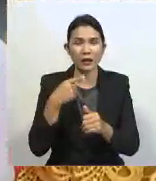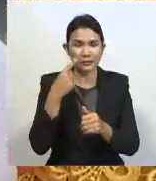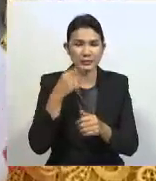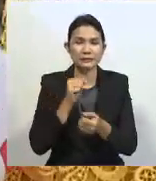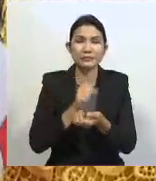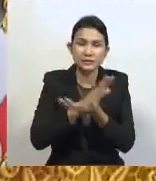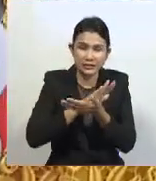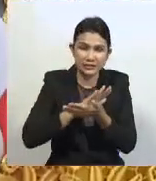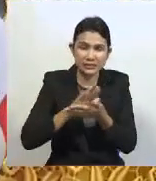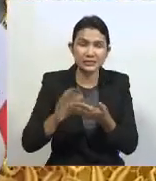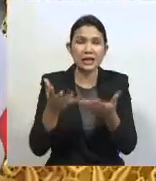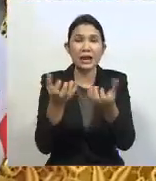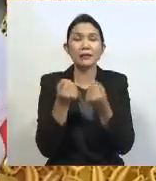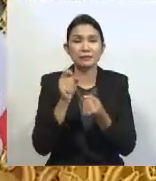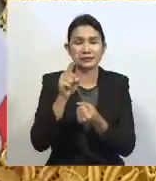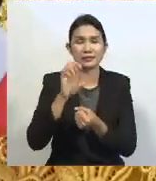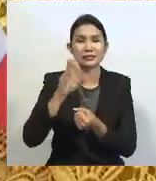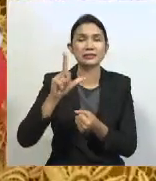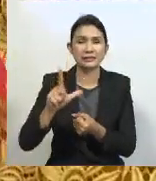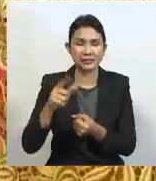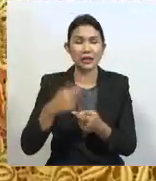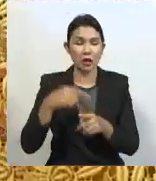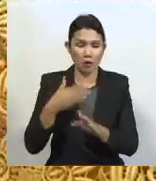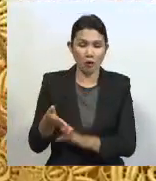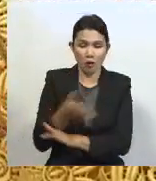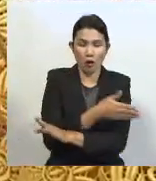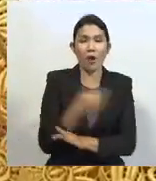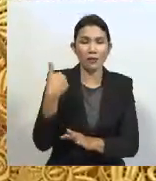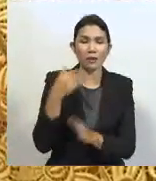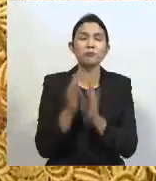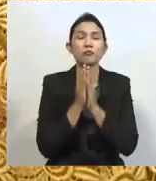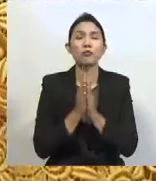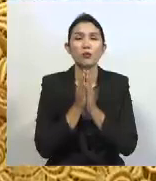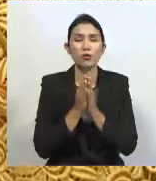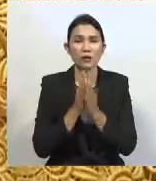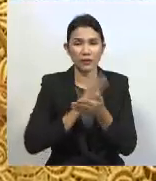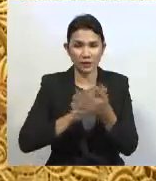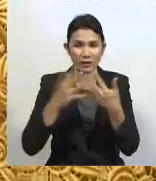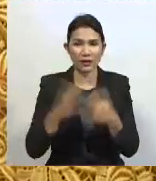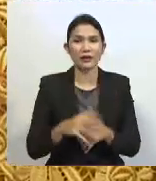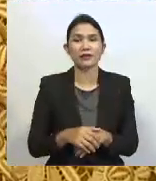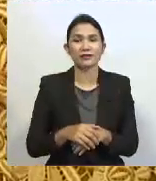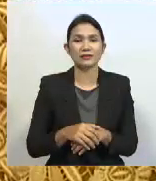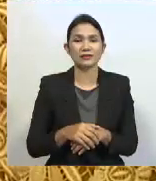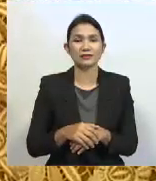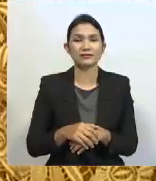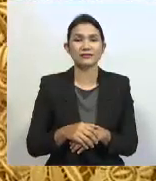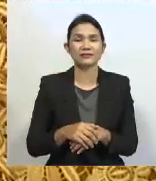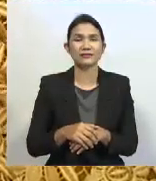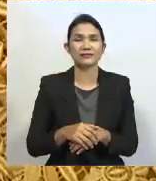านั้นเราได้มีการสวดสายประคำมาก่อนแล้วค่ะ การสวดภาวนาตลอดทาง